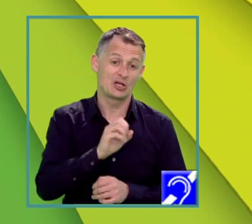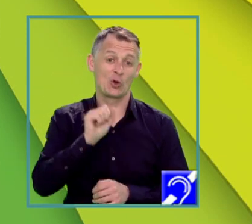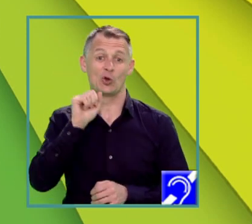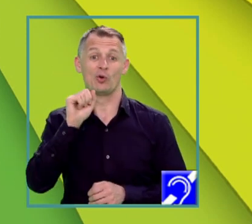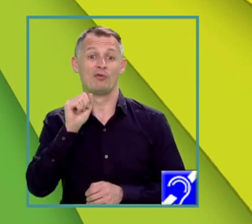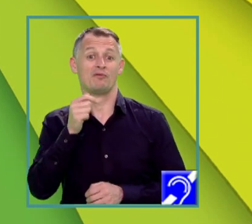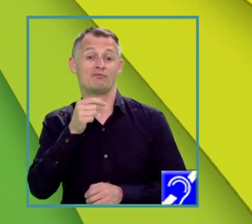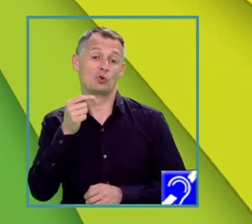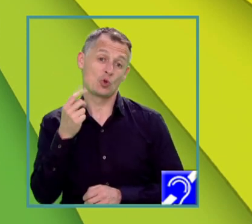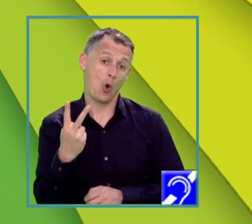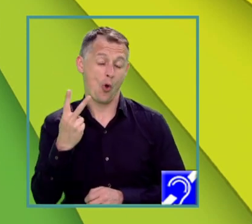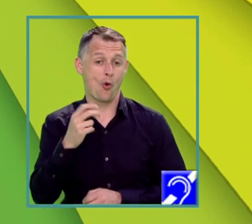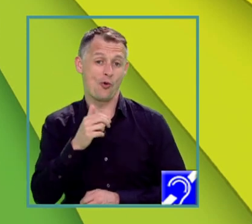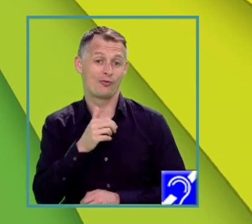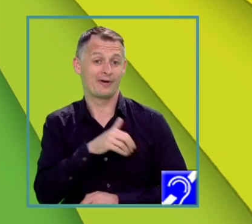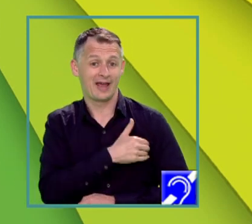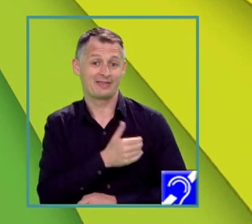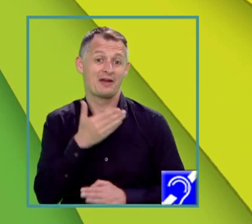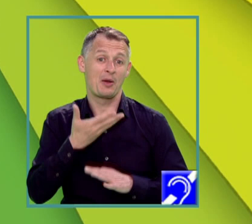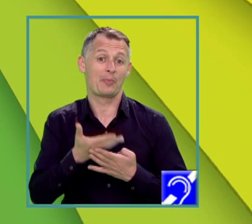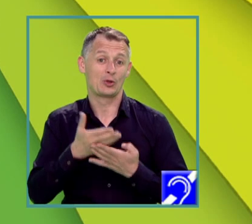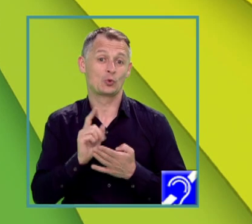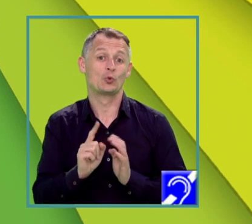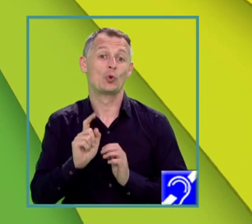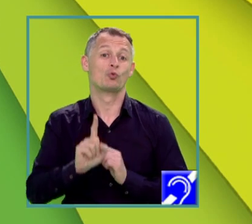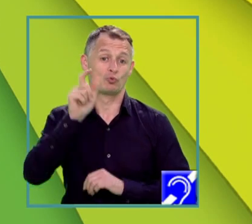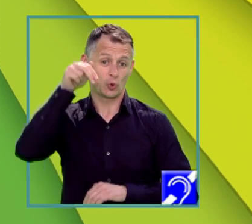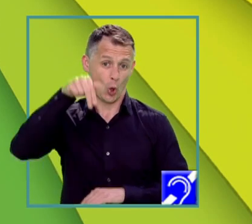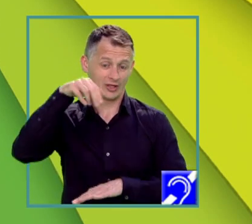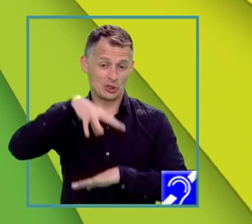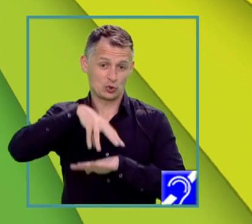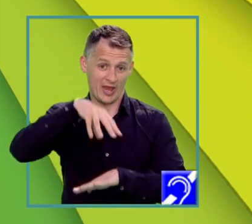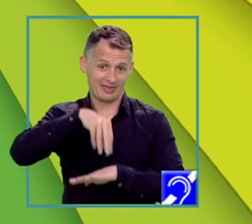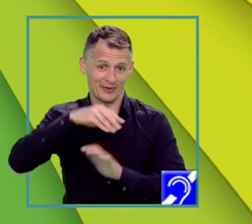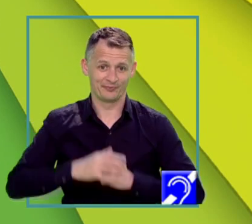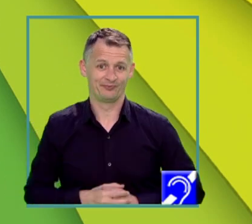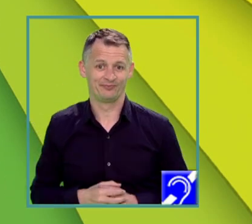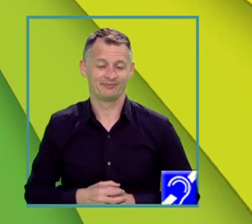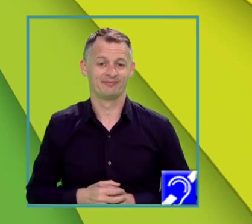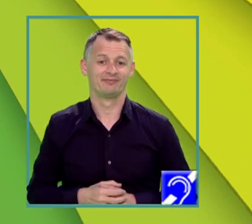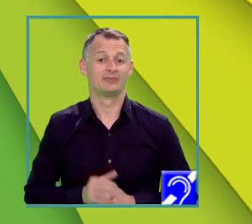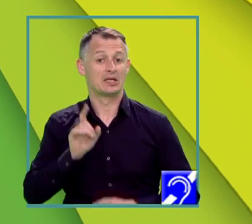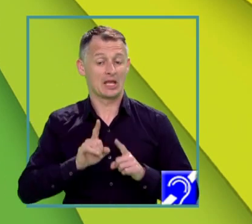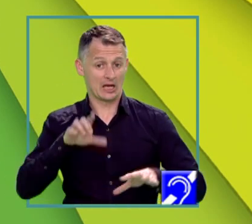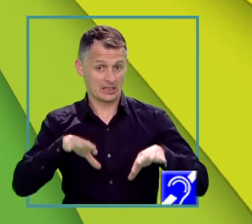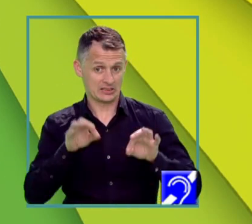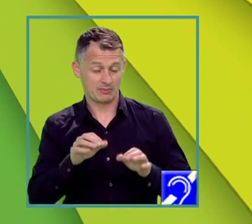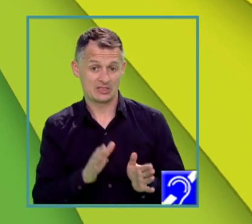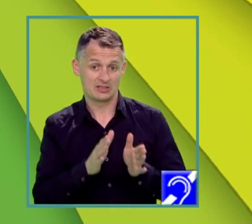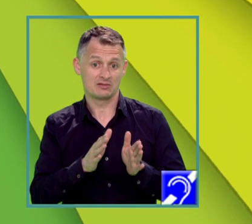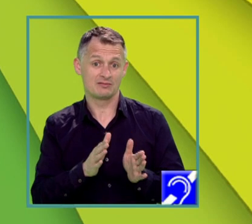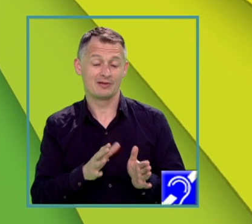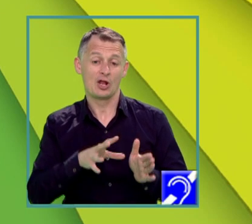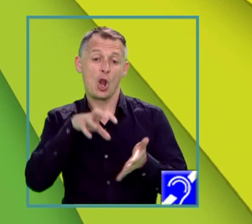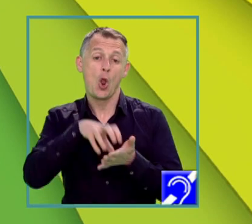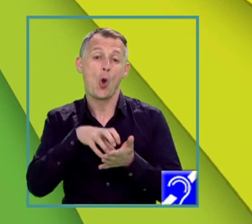Suediei y3 revenim cu elementul tipul de climă pentru că dacă identificăm spațiul sudic al